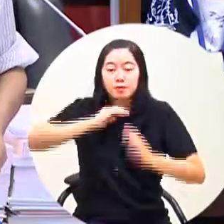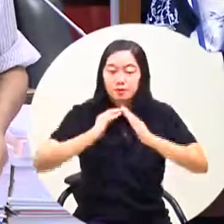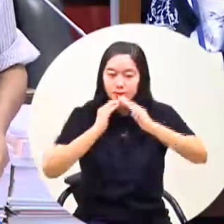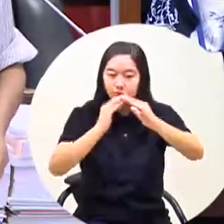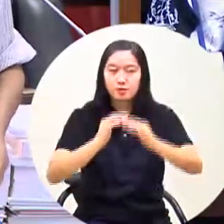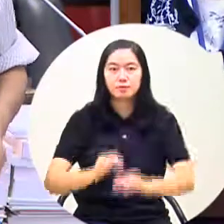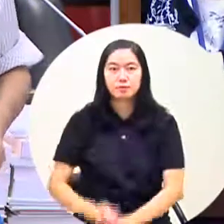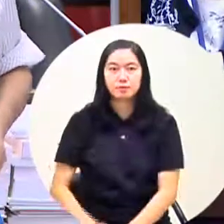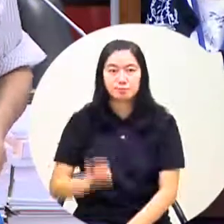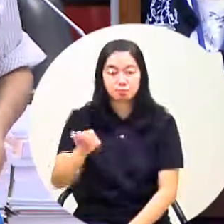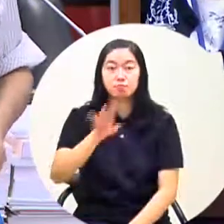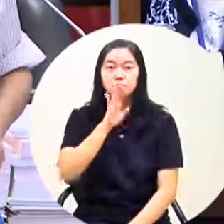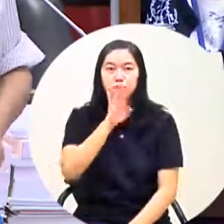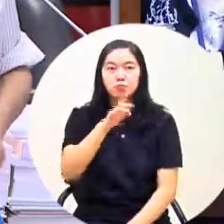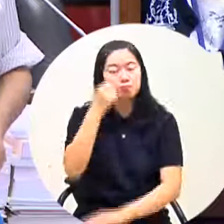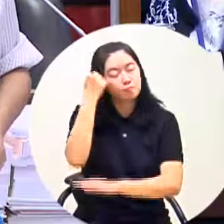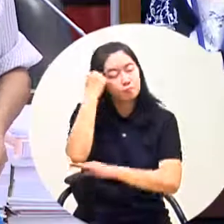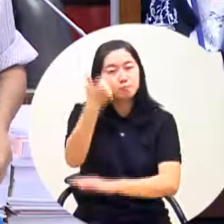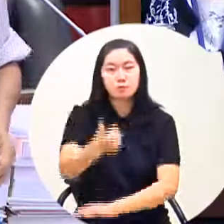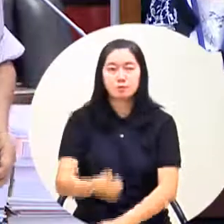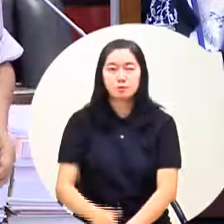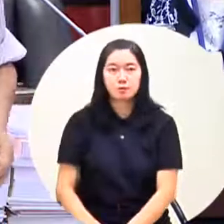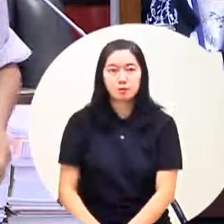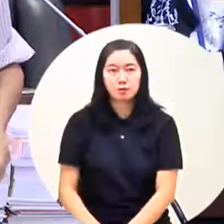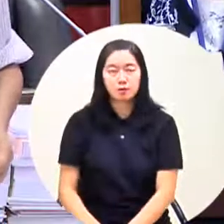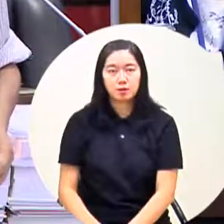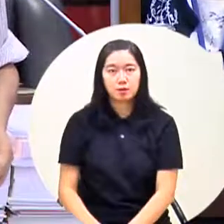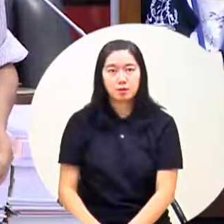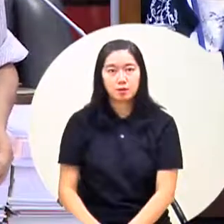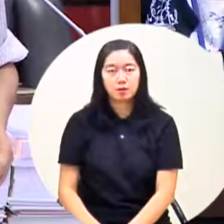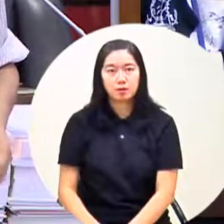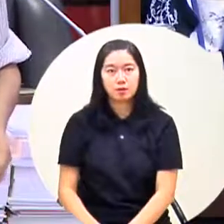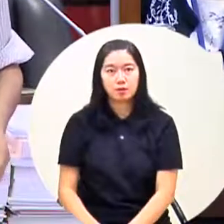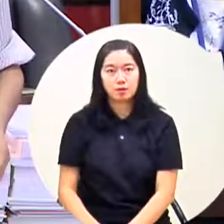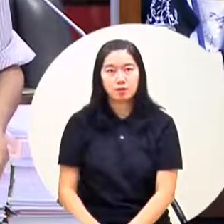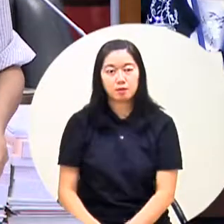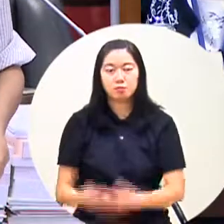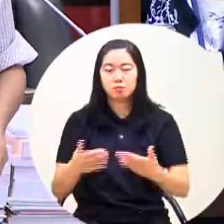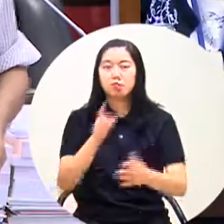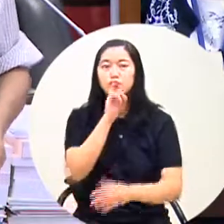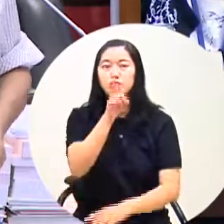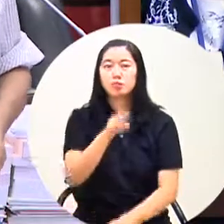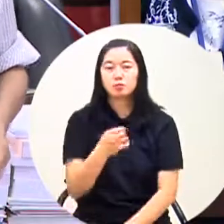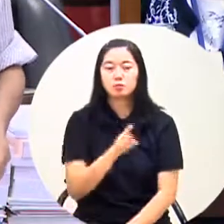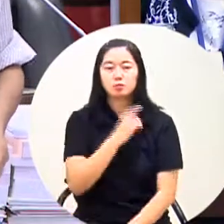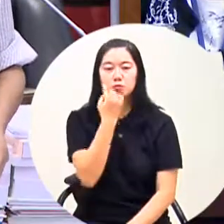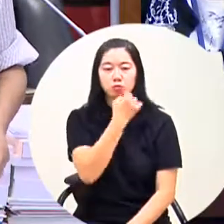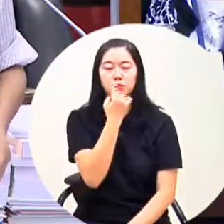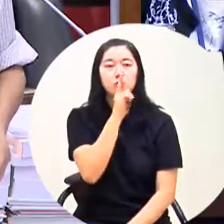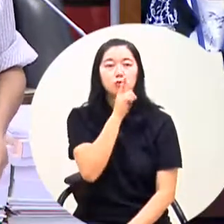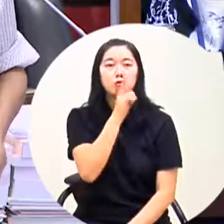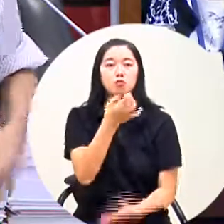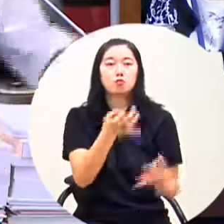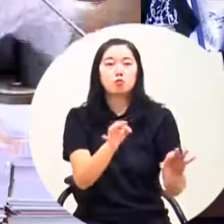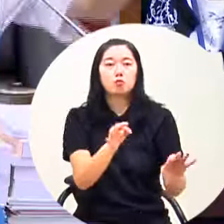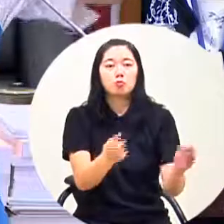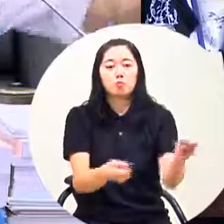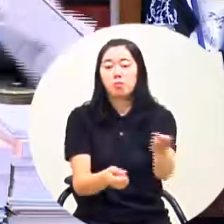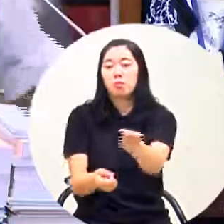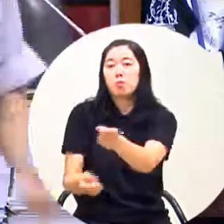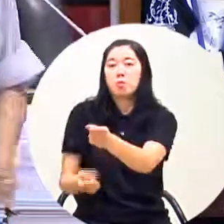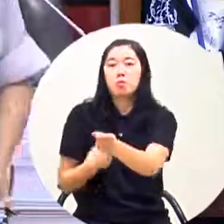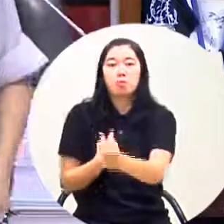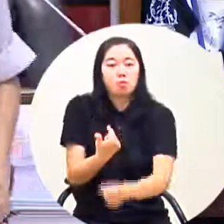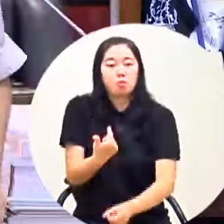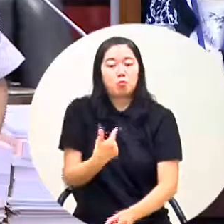那才叫做宜居城市，不是我们讲的嘴巴讲的，刚才讲的敲锣打鼓，我们都是宜居